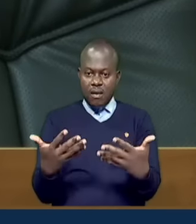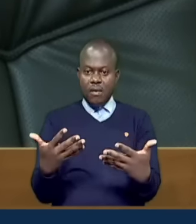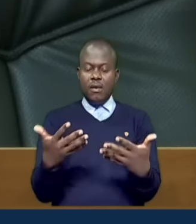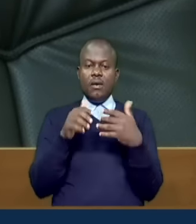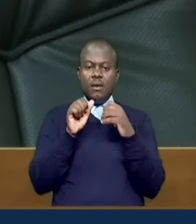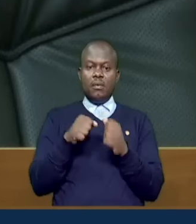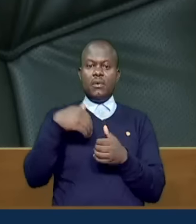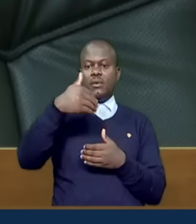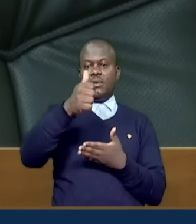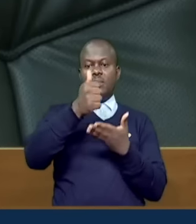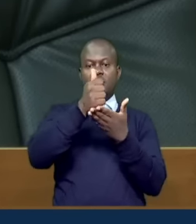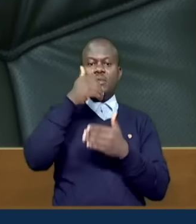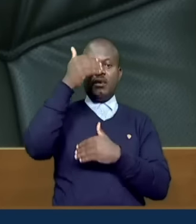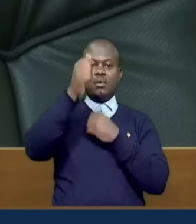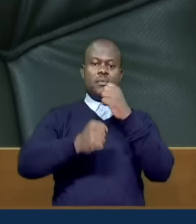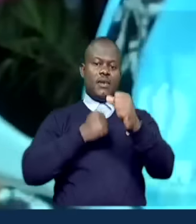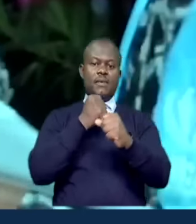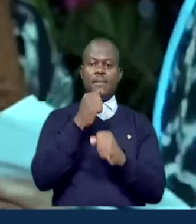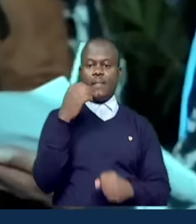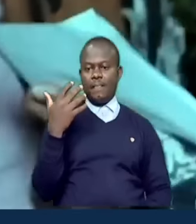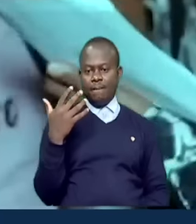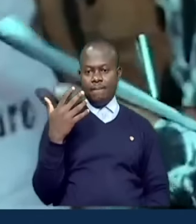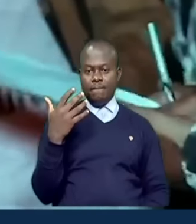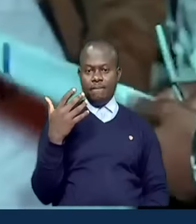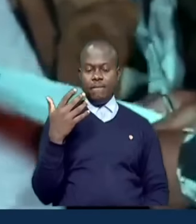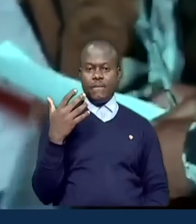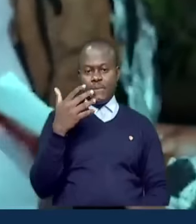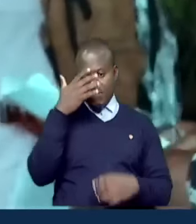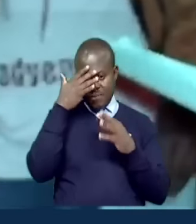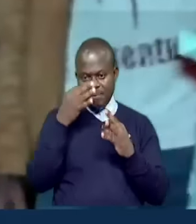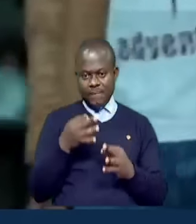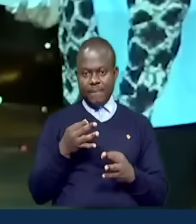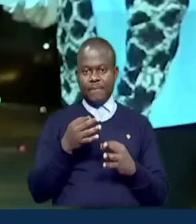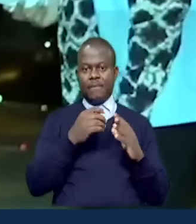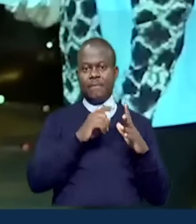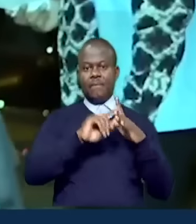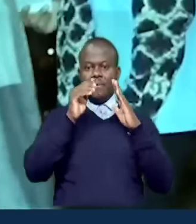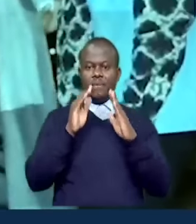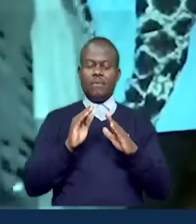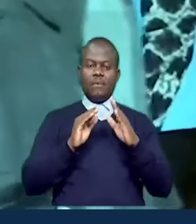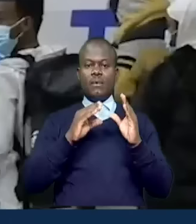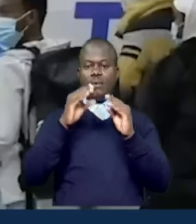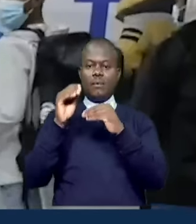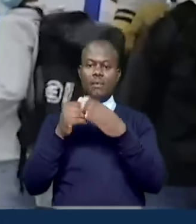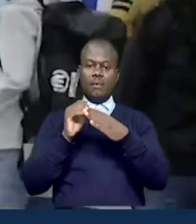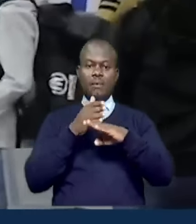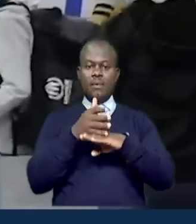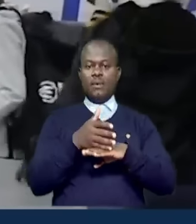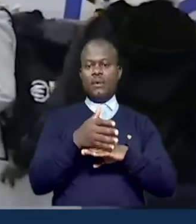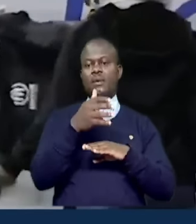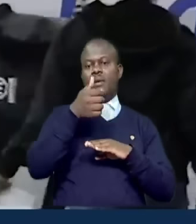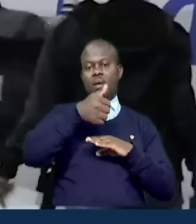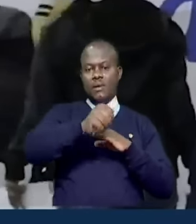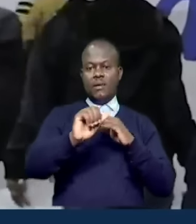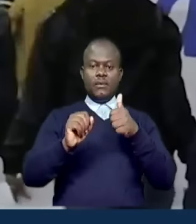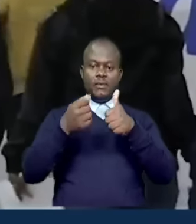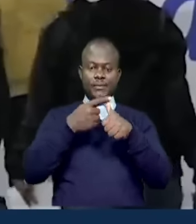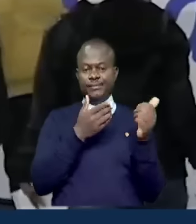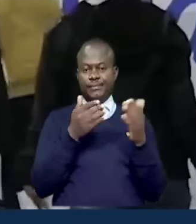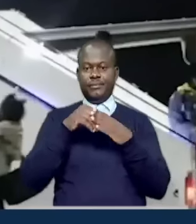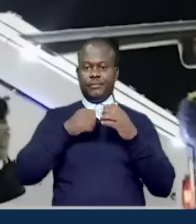bagenda bafashwa nyuma y'imyaka itanu muri kamena 2022 impunzi n'abimukira bagera ku 2000 nibo ku ikubitiro bari kuba barakiriwe mu